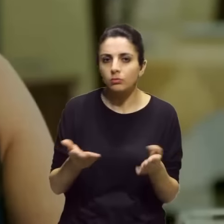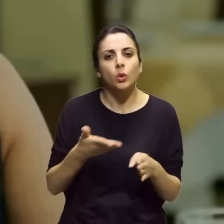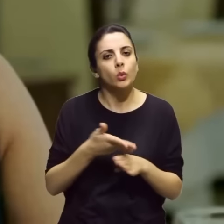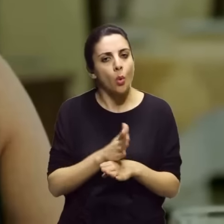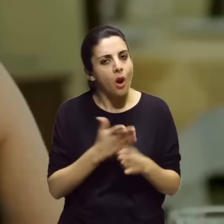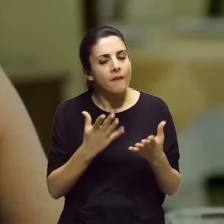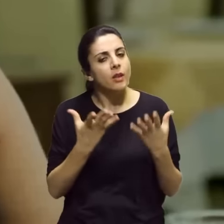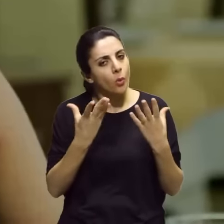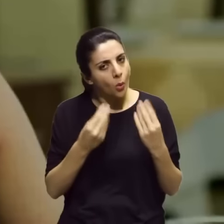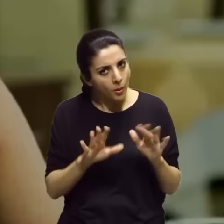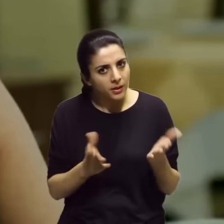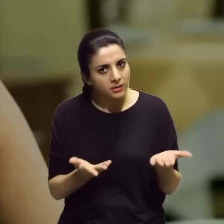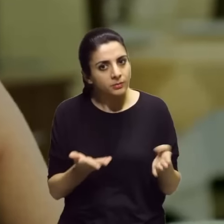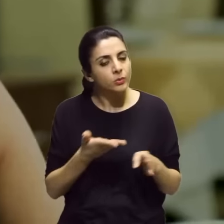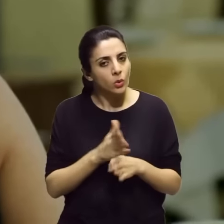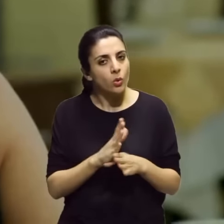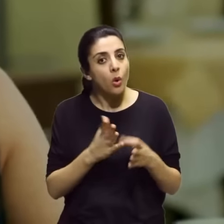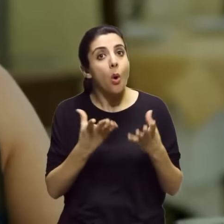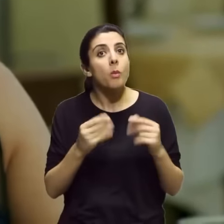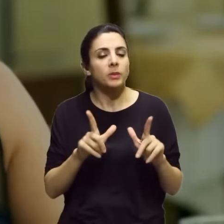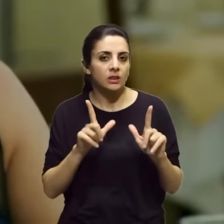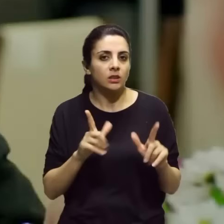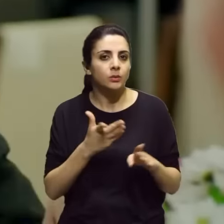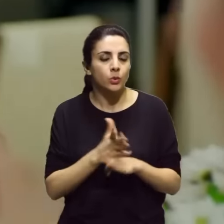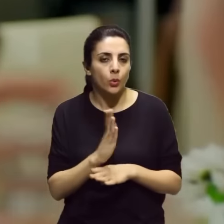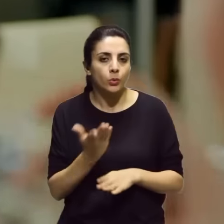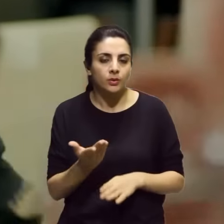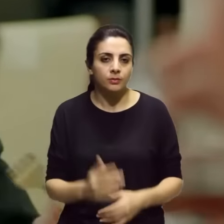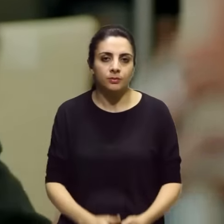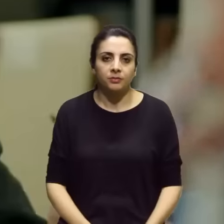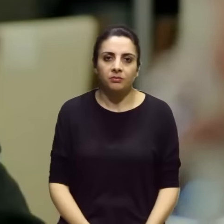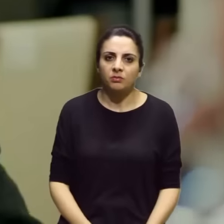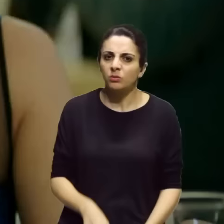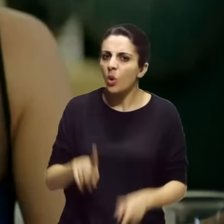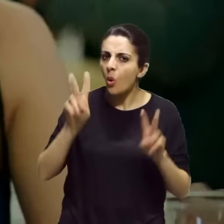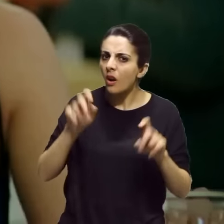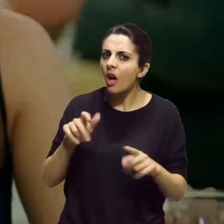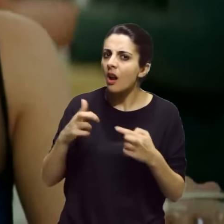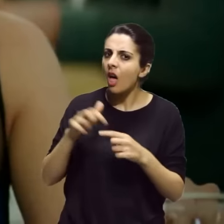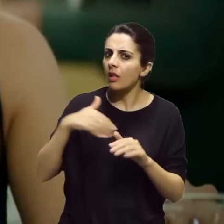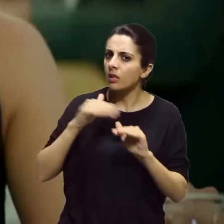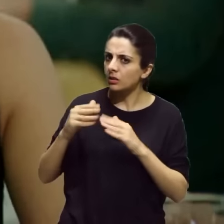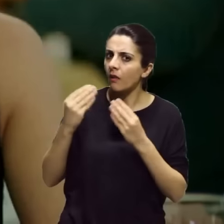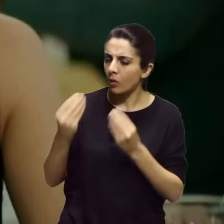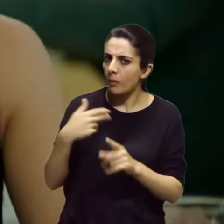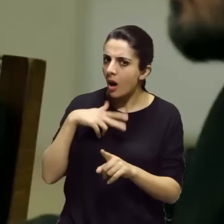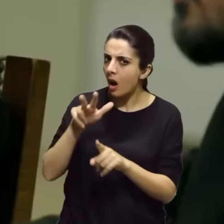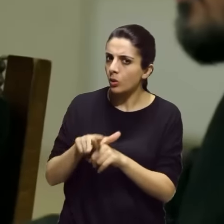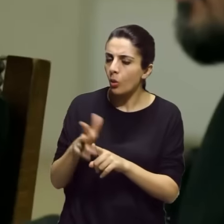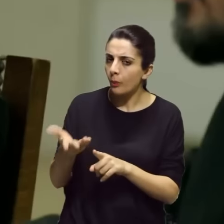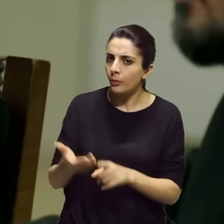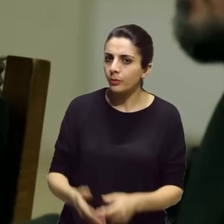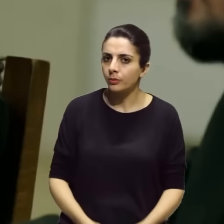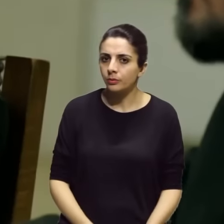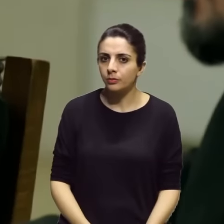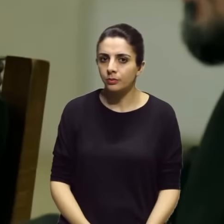Doğru, olmaz. Evet, olmamalı bence de. Ben bu konuda Reyhan'a katılıyorum. Maslara dikkat